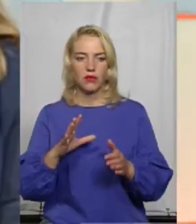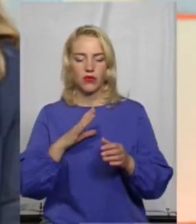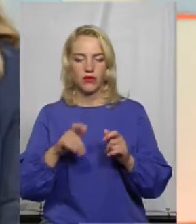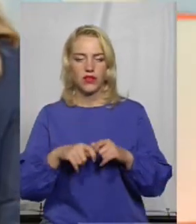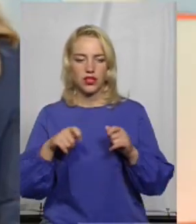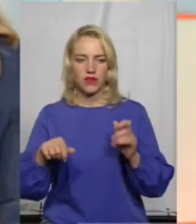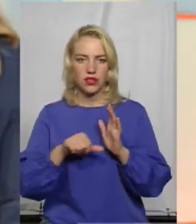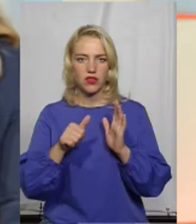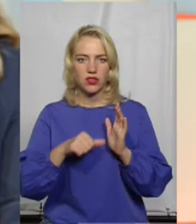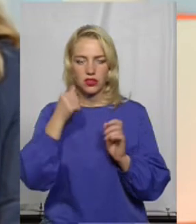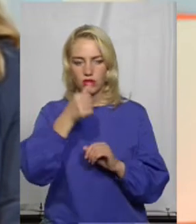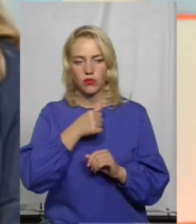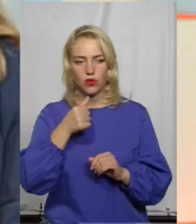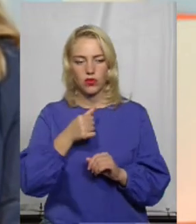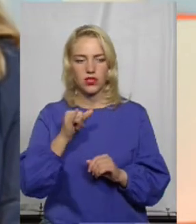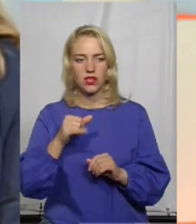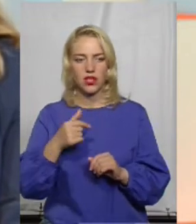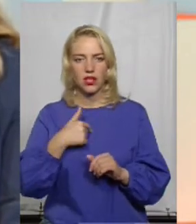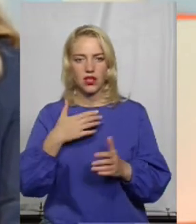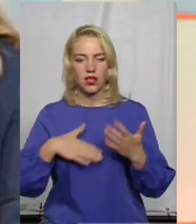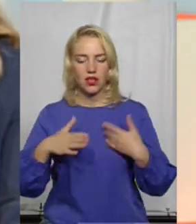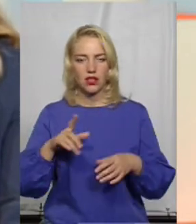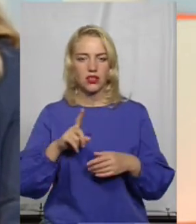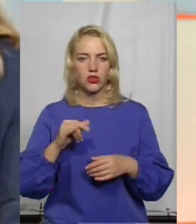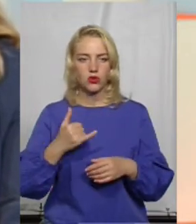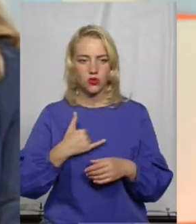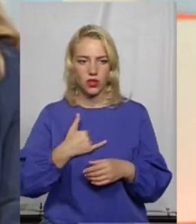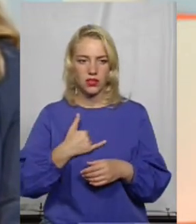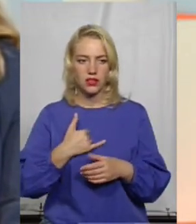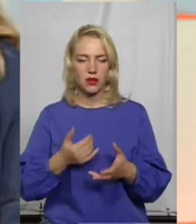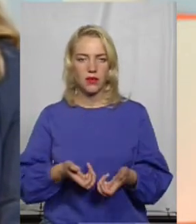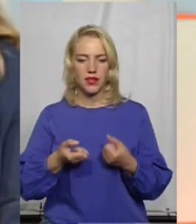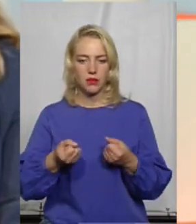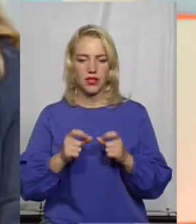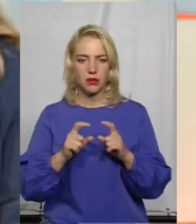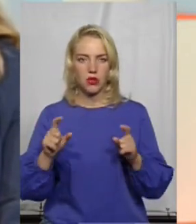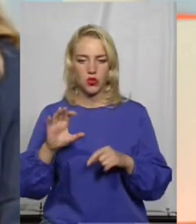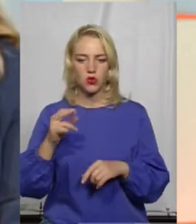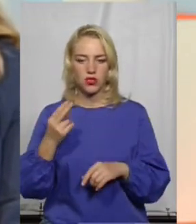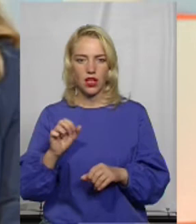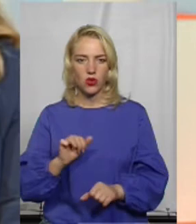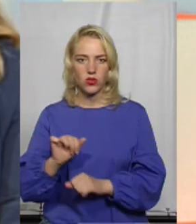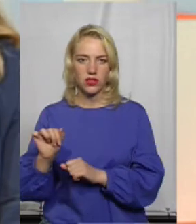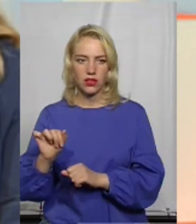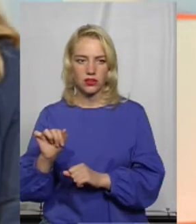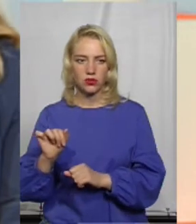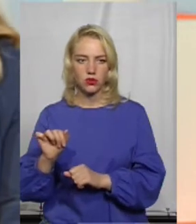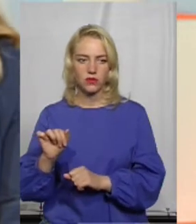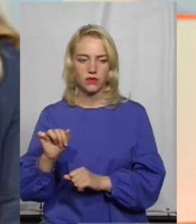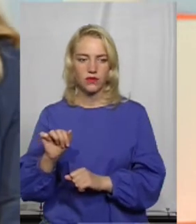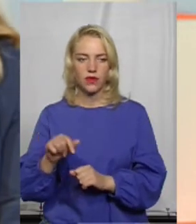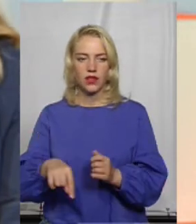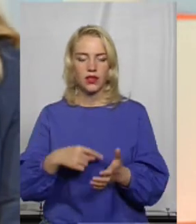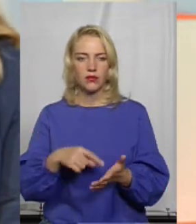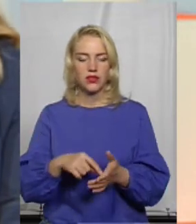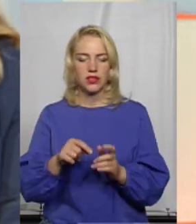відкриття такого центру. Я дуже рада, що нас підтримує Департамент соціального захисту,